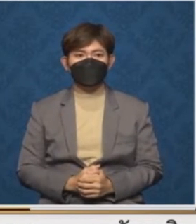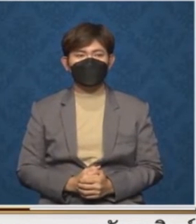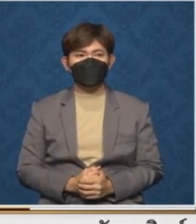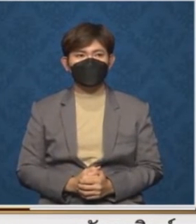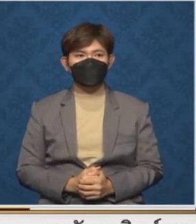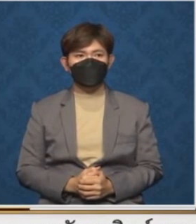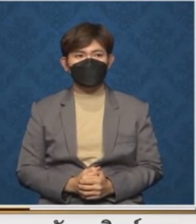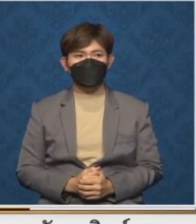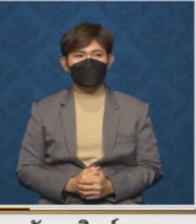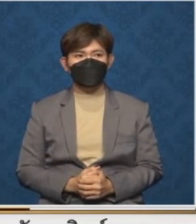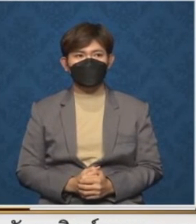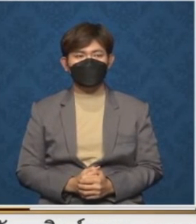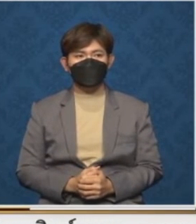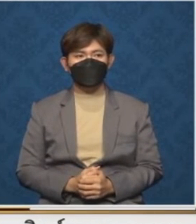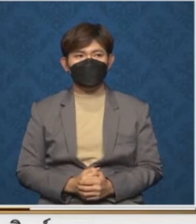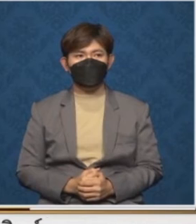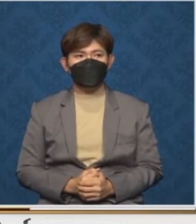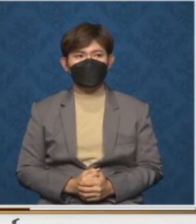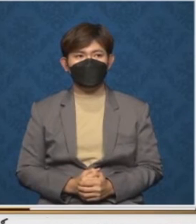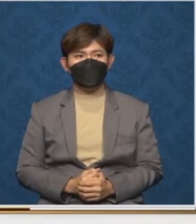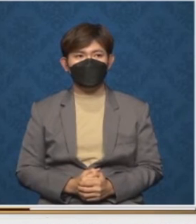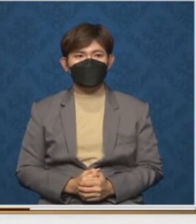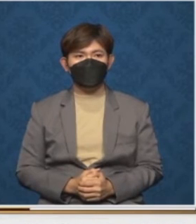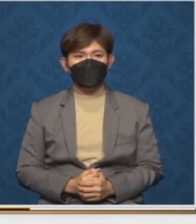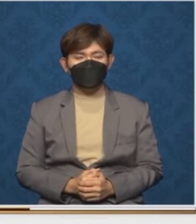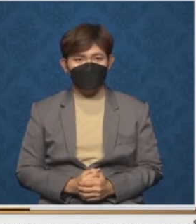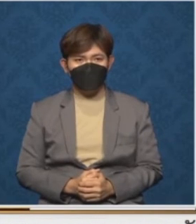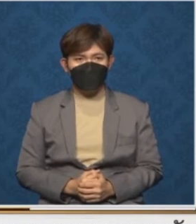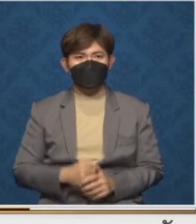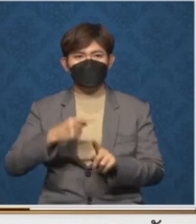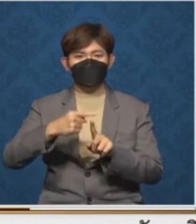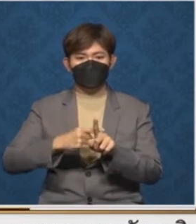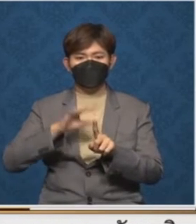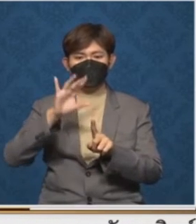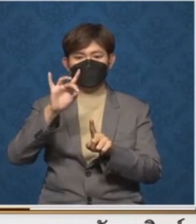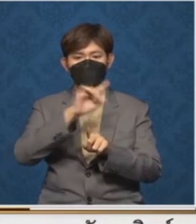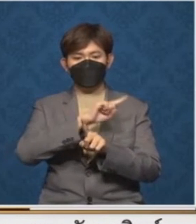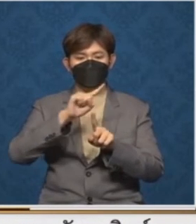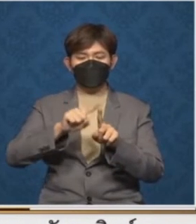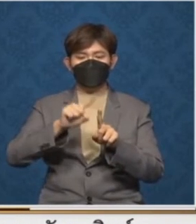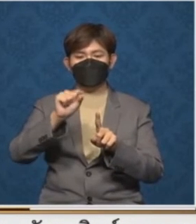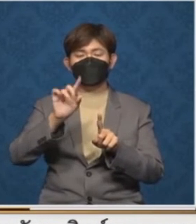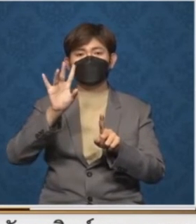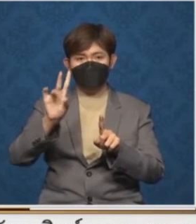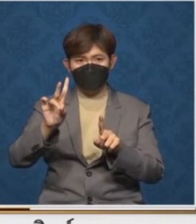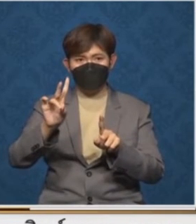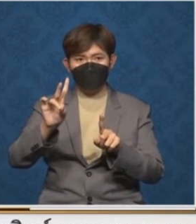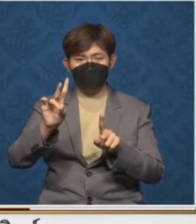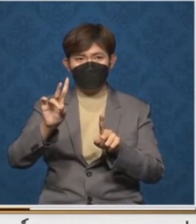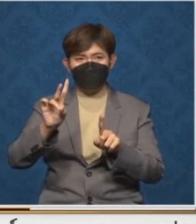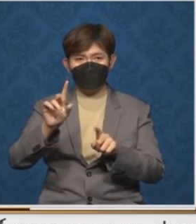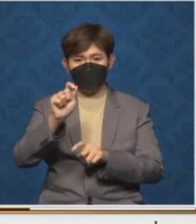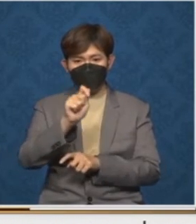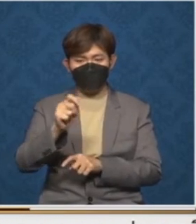ื้อแบบตรวจได้ตนเอง 8.5 ล้านชุดให้สอป่อสอชอและโงพยาบาลลวิธีแล้ว